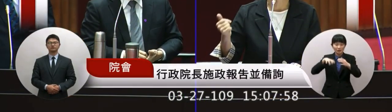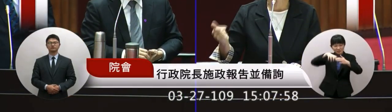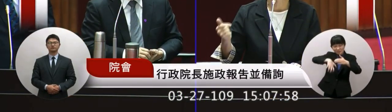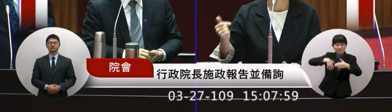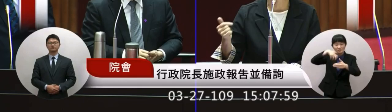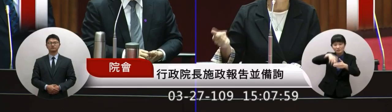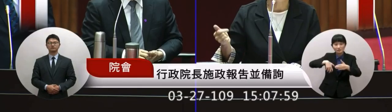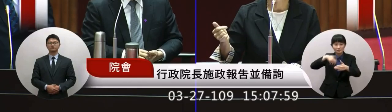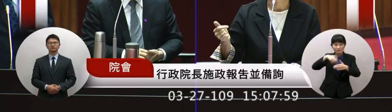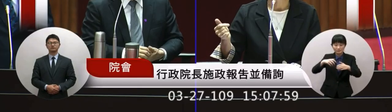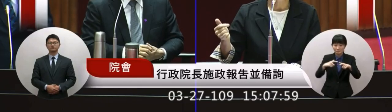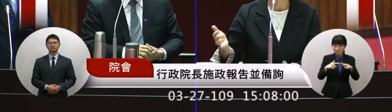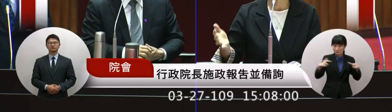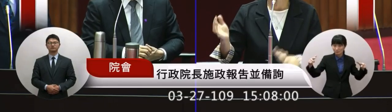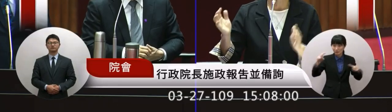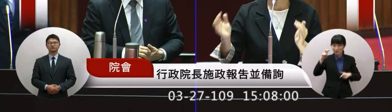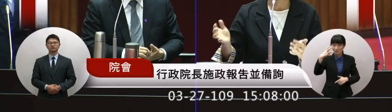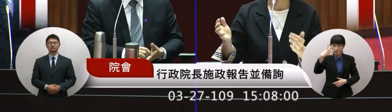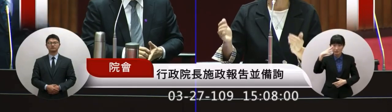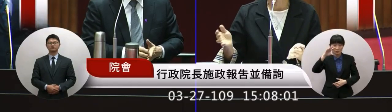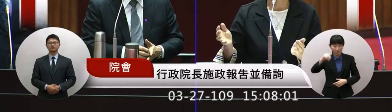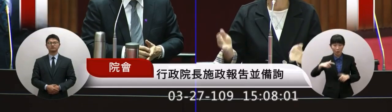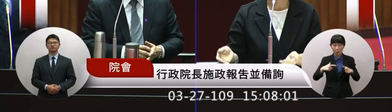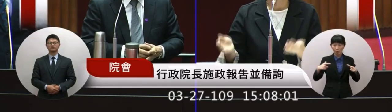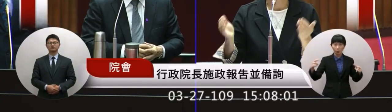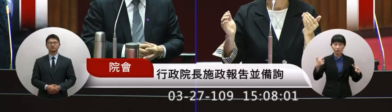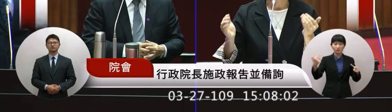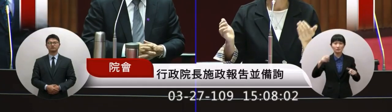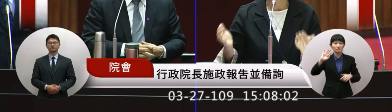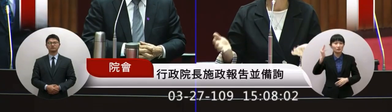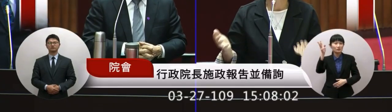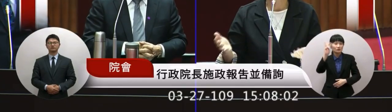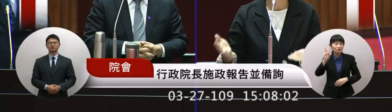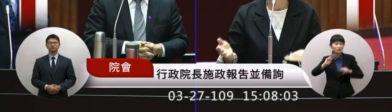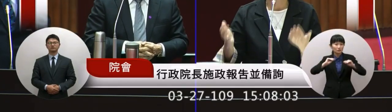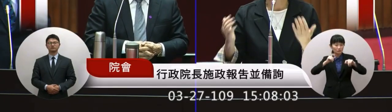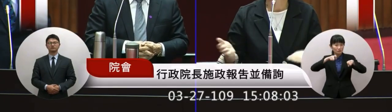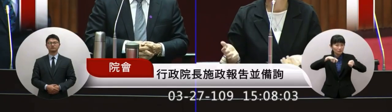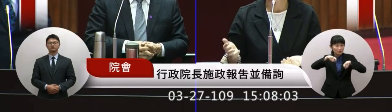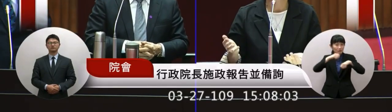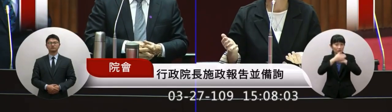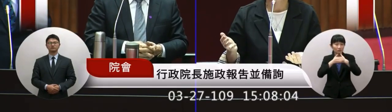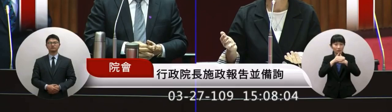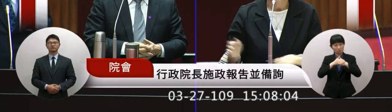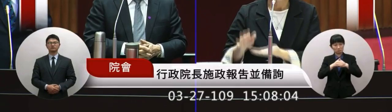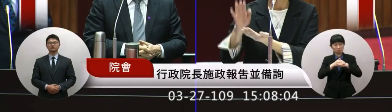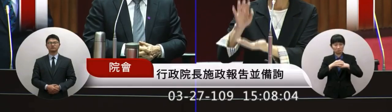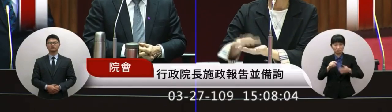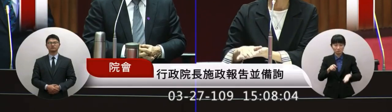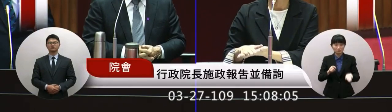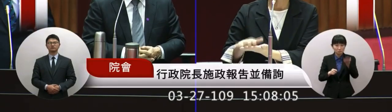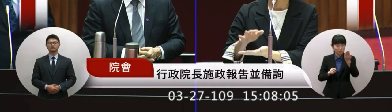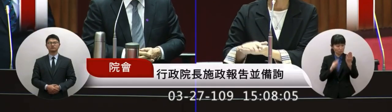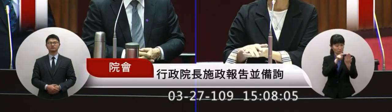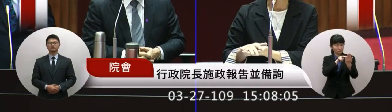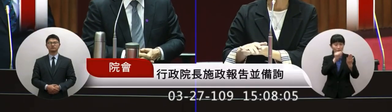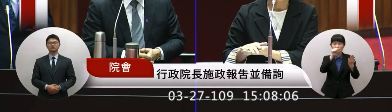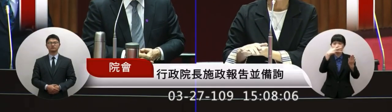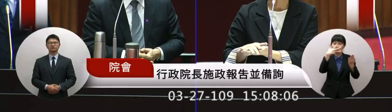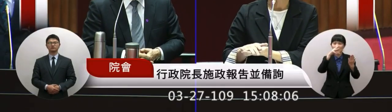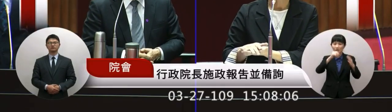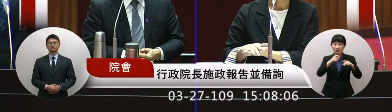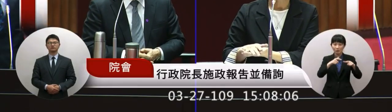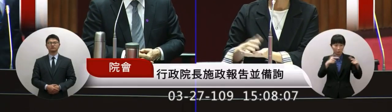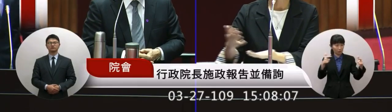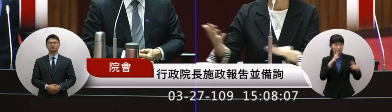是24万方，但是他的水保计划却提出是58万方啊，因为他资料没有公